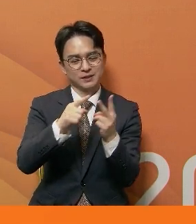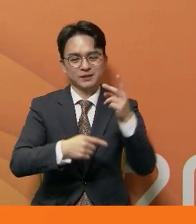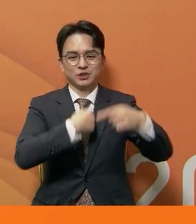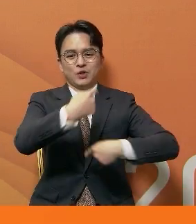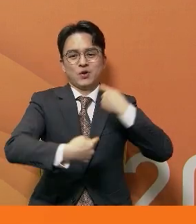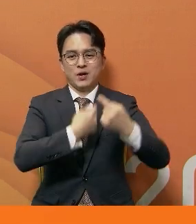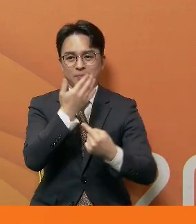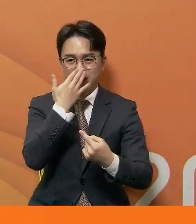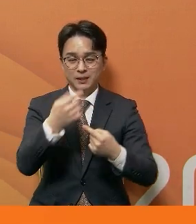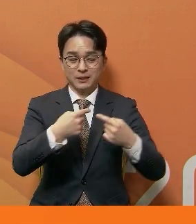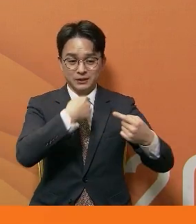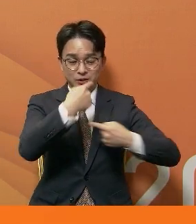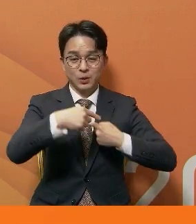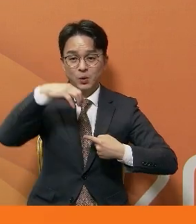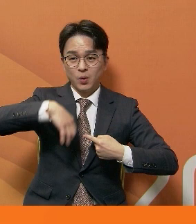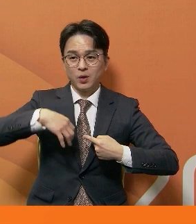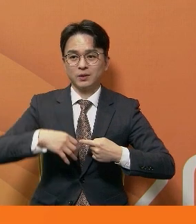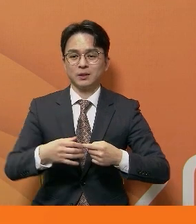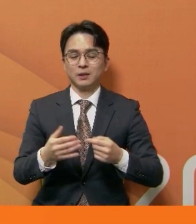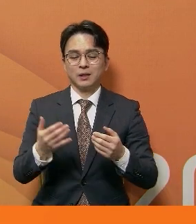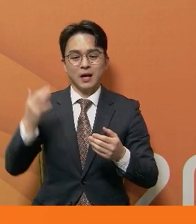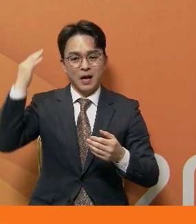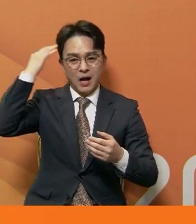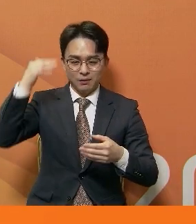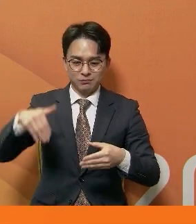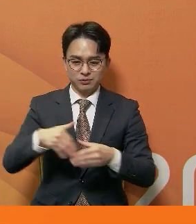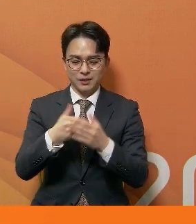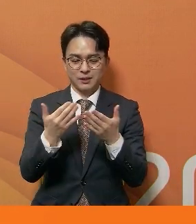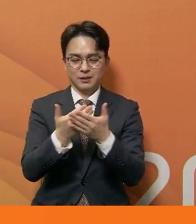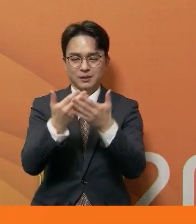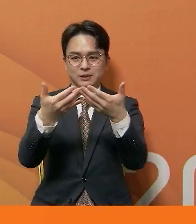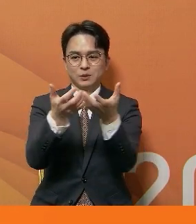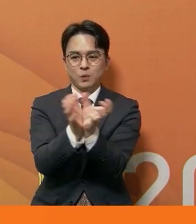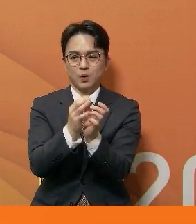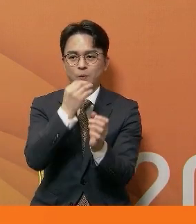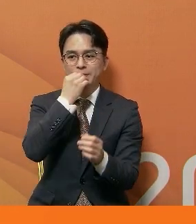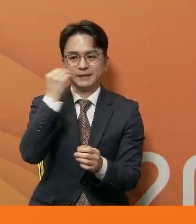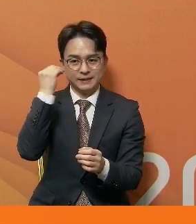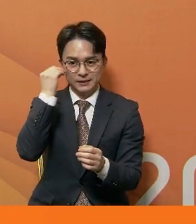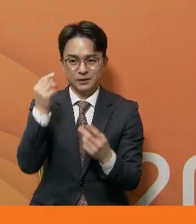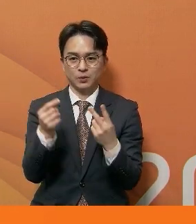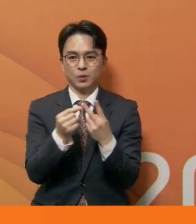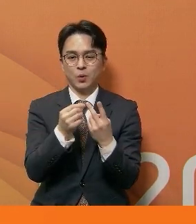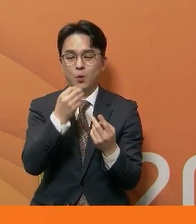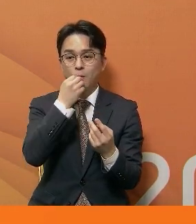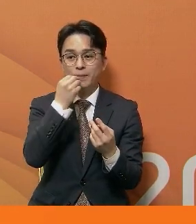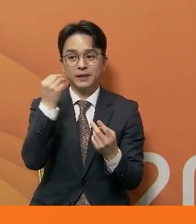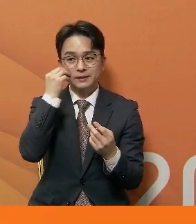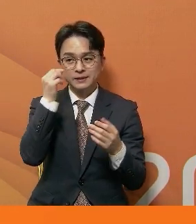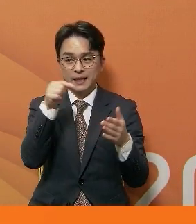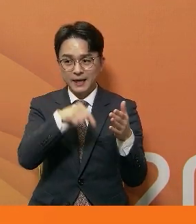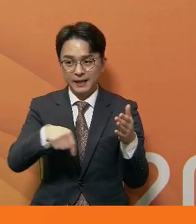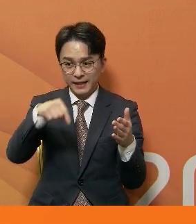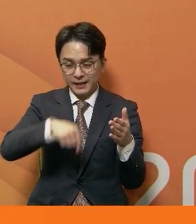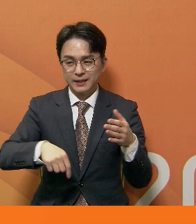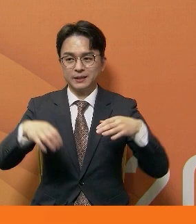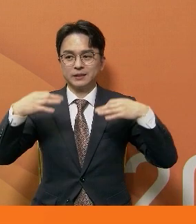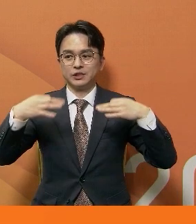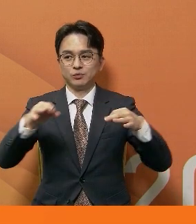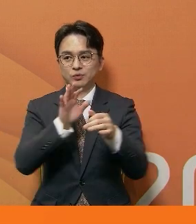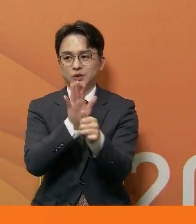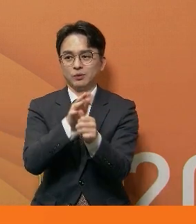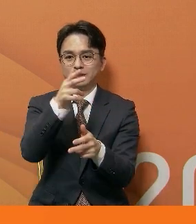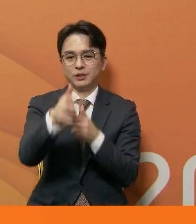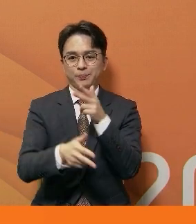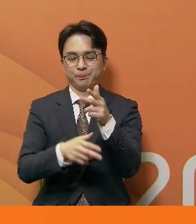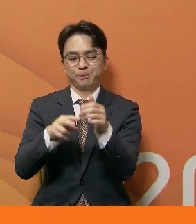같고요 신청은 마찬가지로 저희 진흥원 홈페이지를 통해서 신청이 가능하고 그리고 그 저희 지능 홈페이지에 들어오시면